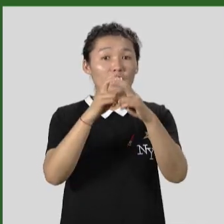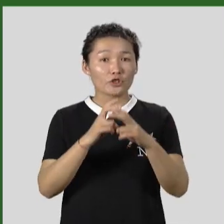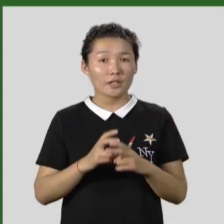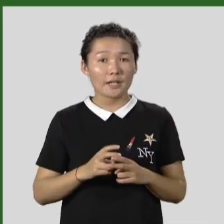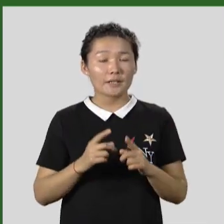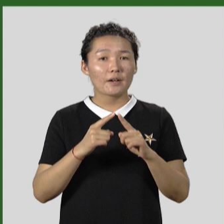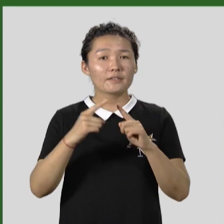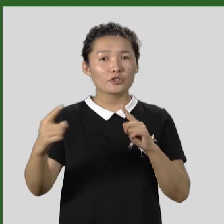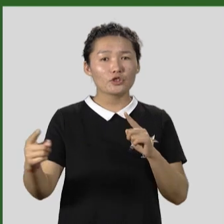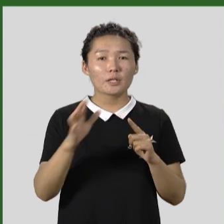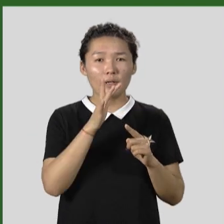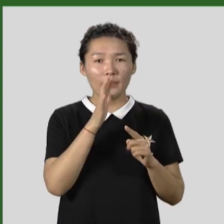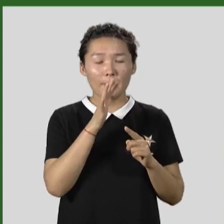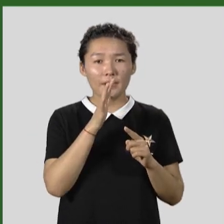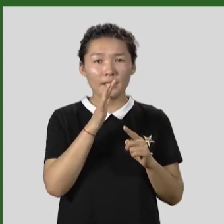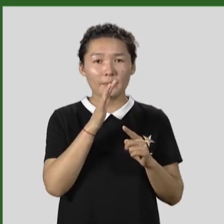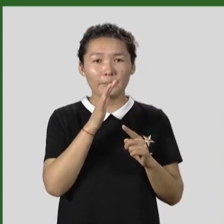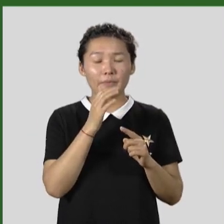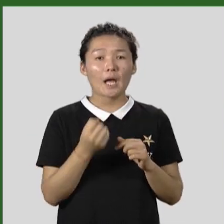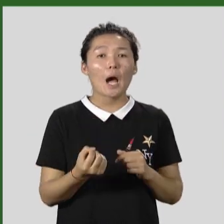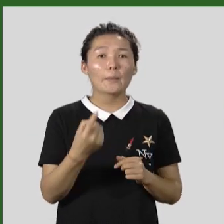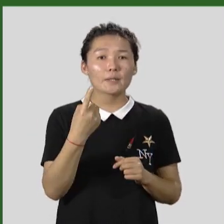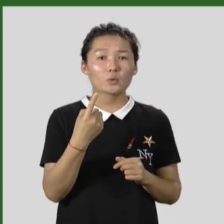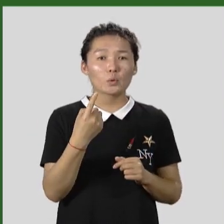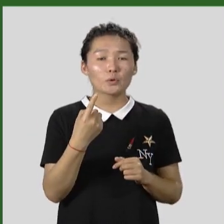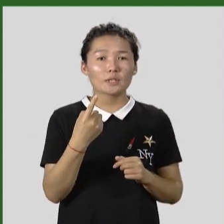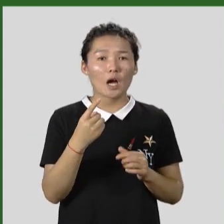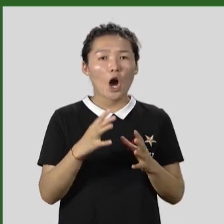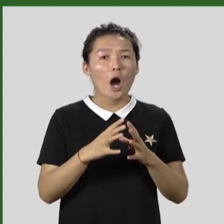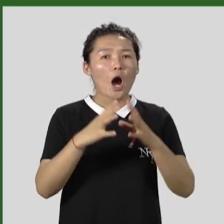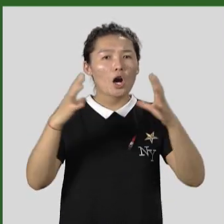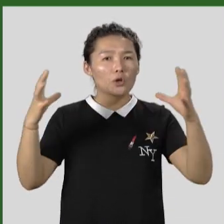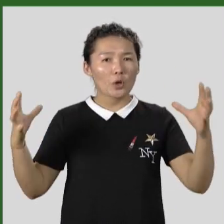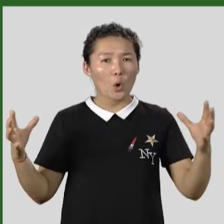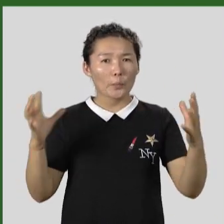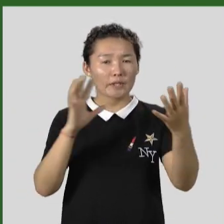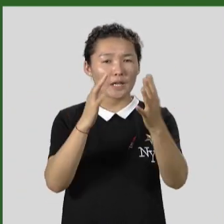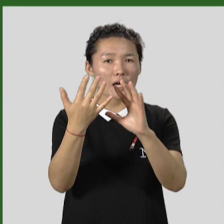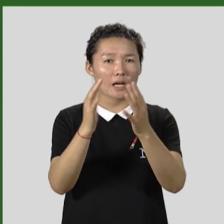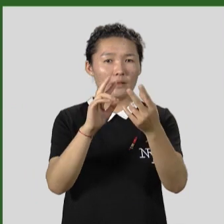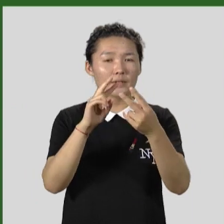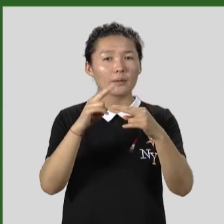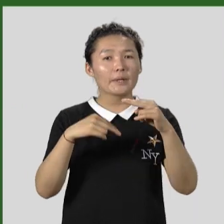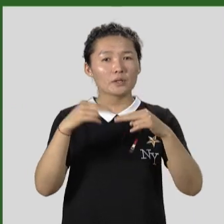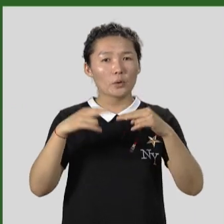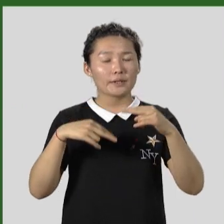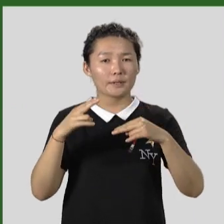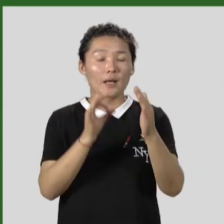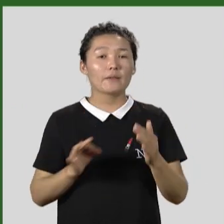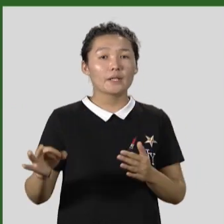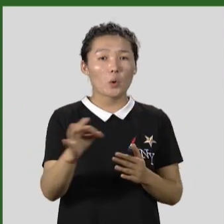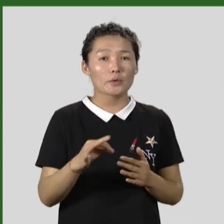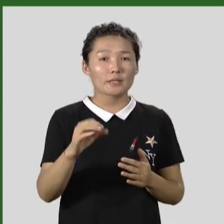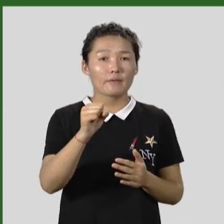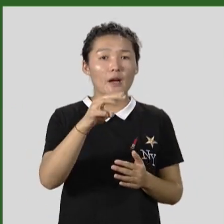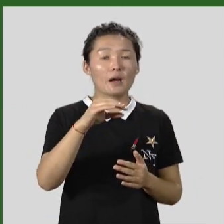них-то с течением времени и образуются огромные коралловые постройки. Коралловый остров